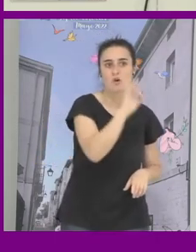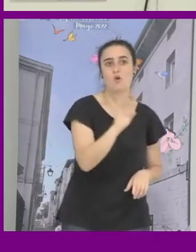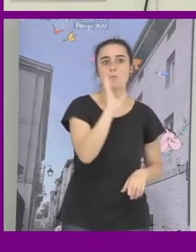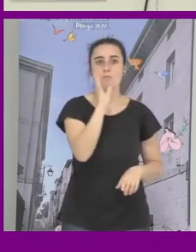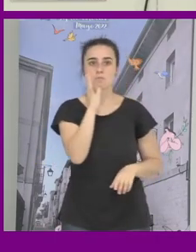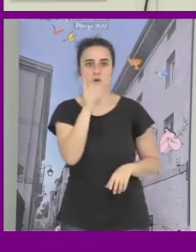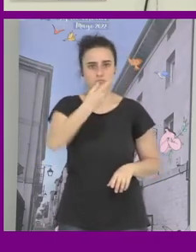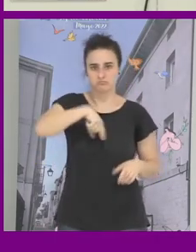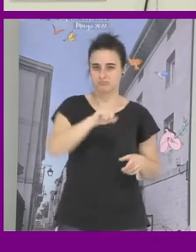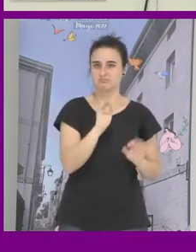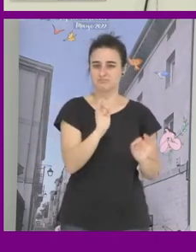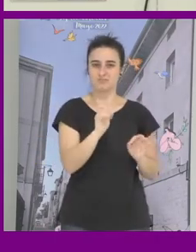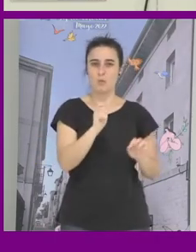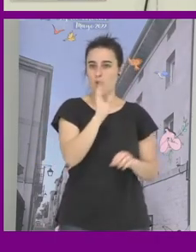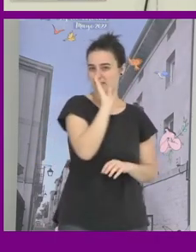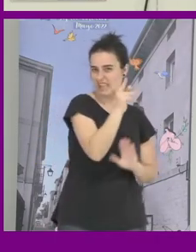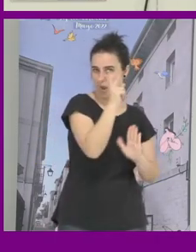dugulako. Eta aldiz, askok...